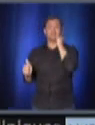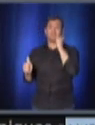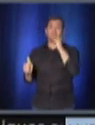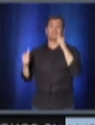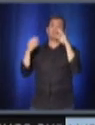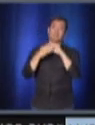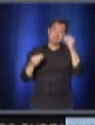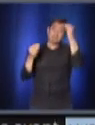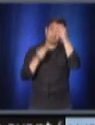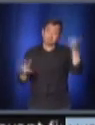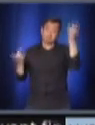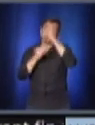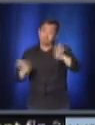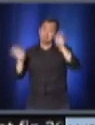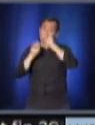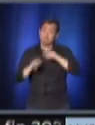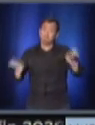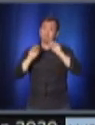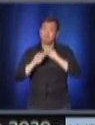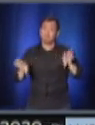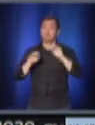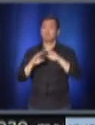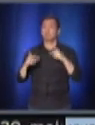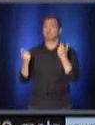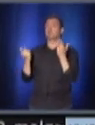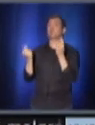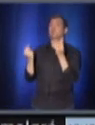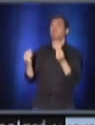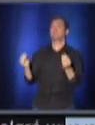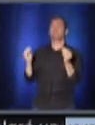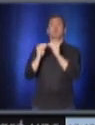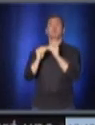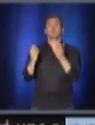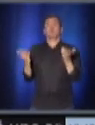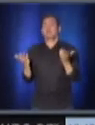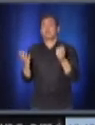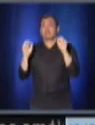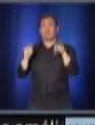baisser. Mais que pouvez-vous faire de plus?